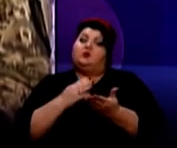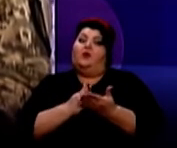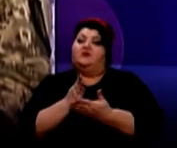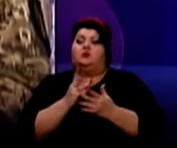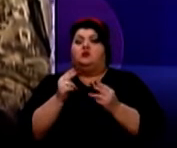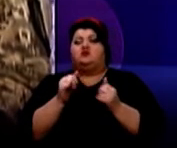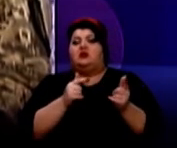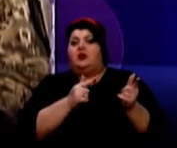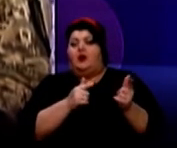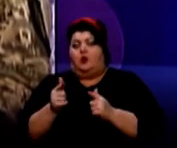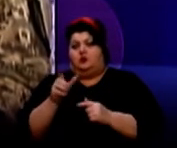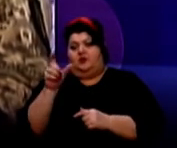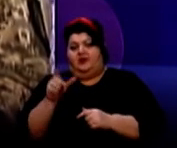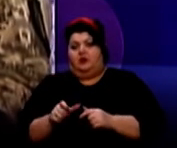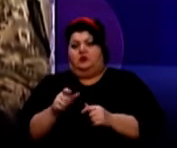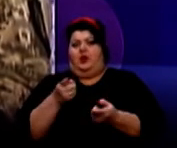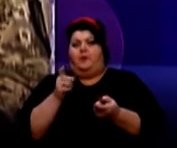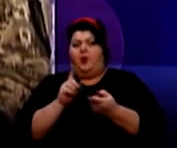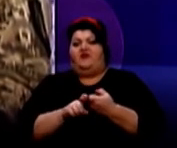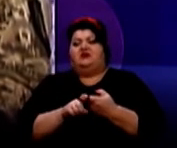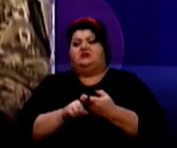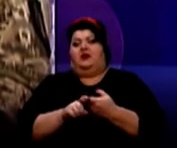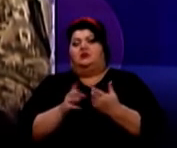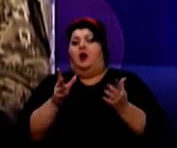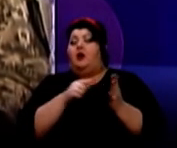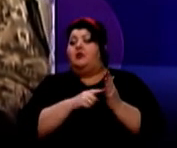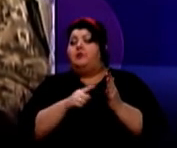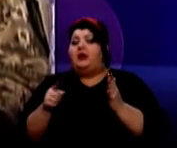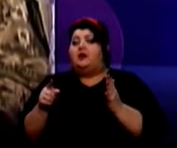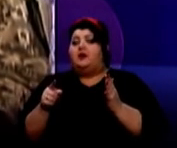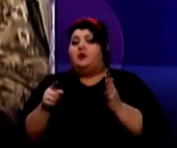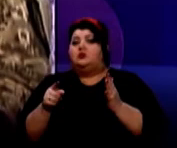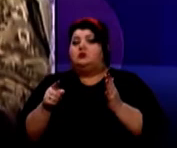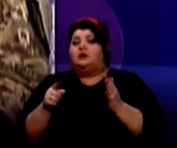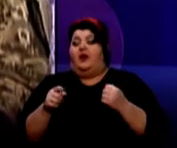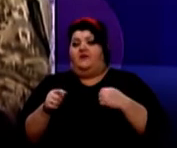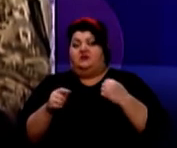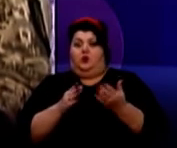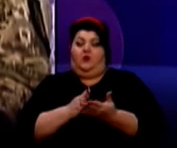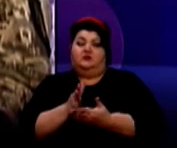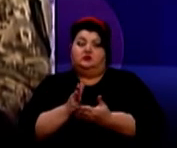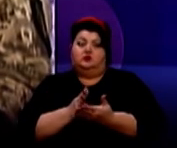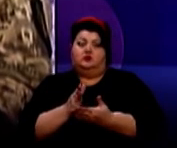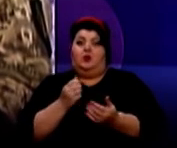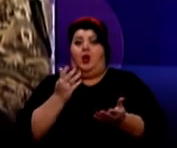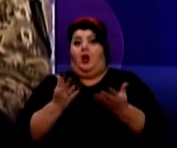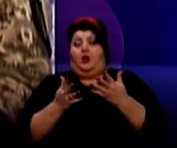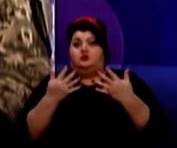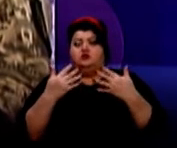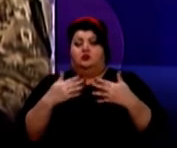чи готова людина пов'язати на якийсь певний період з військовою службою. А якщо